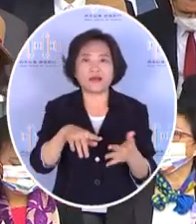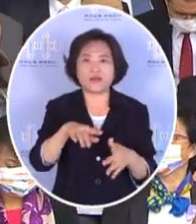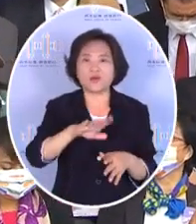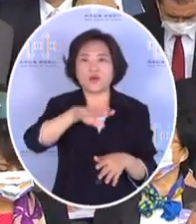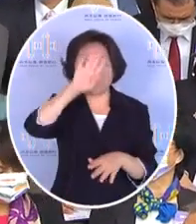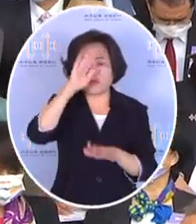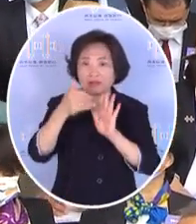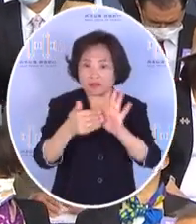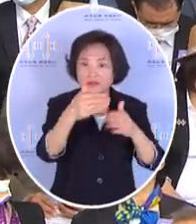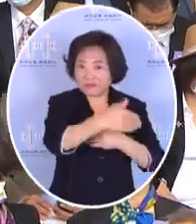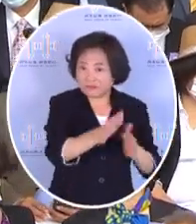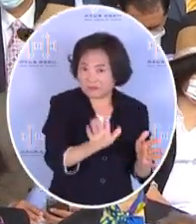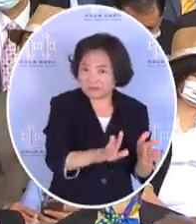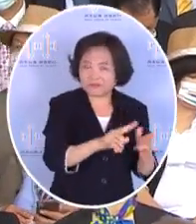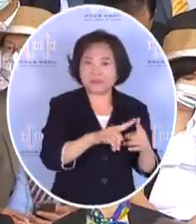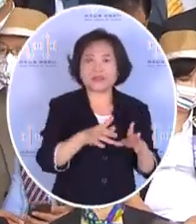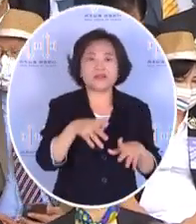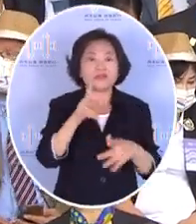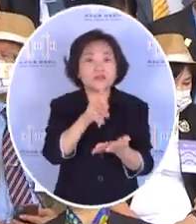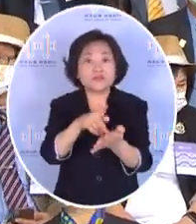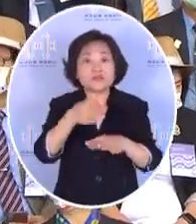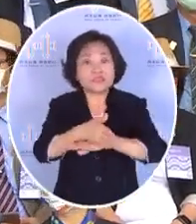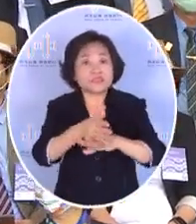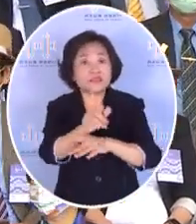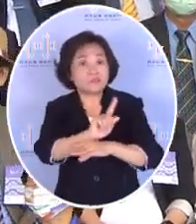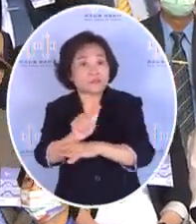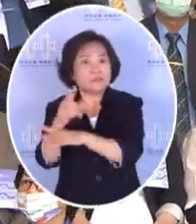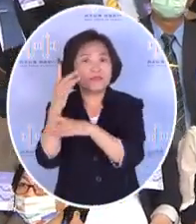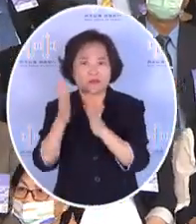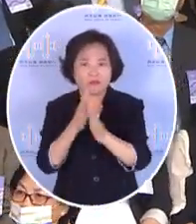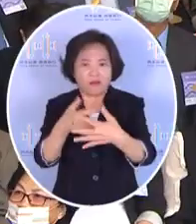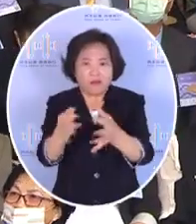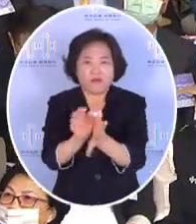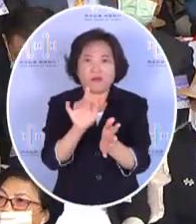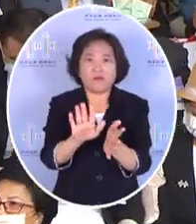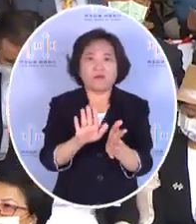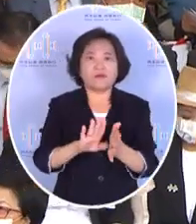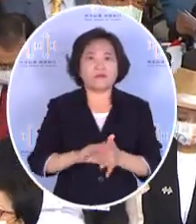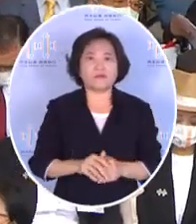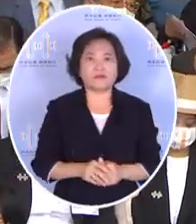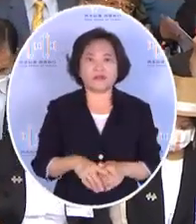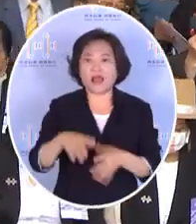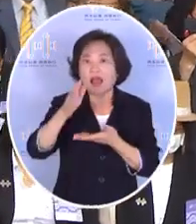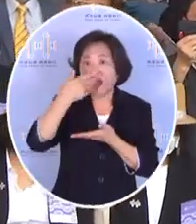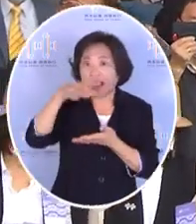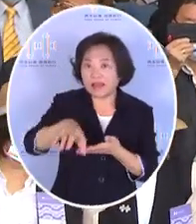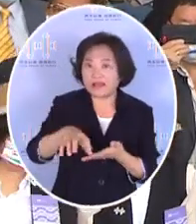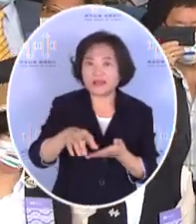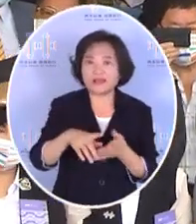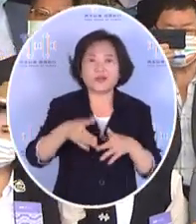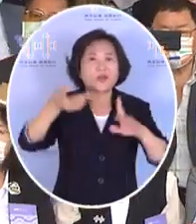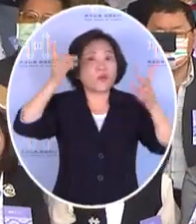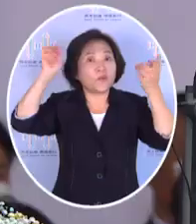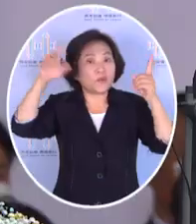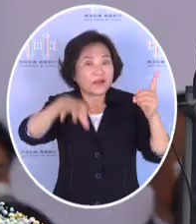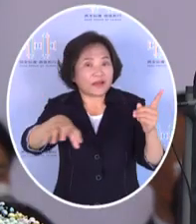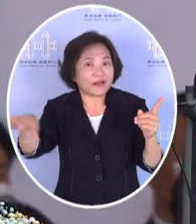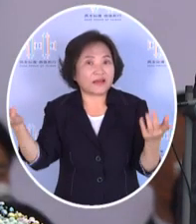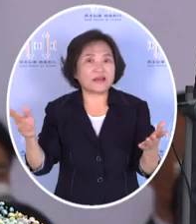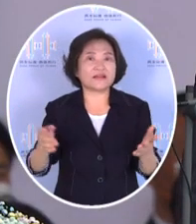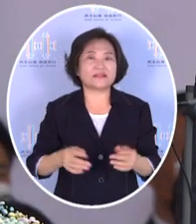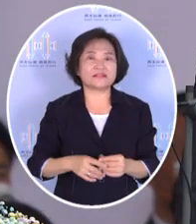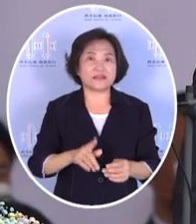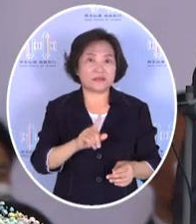馆，租人车业者提供防疫车队，餐厅、娱乐场所落